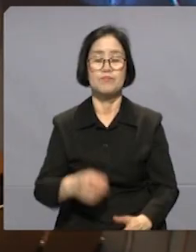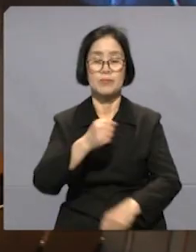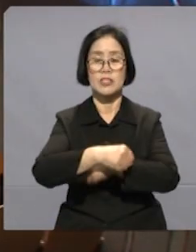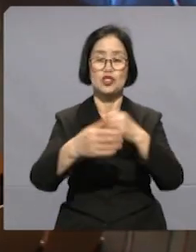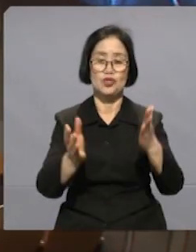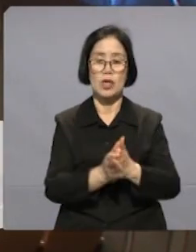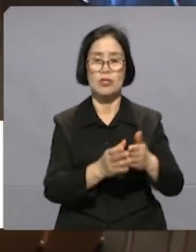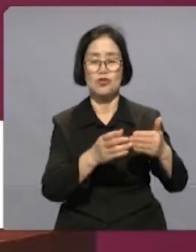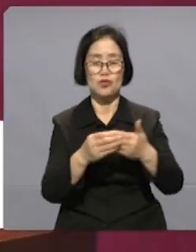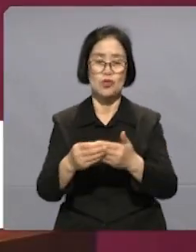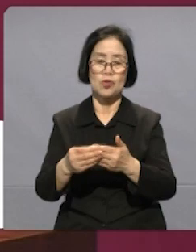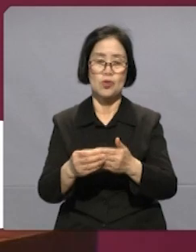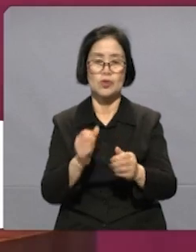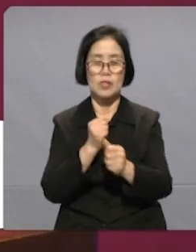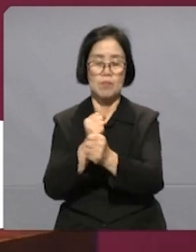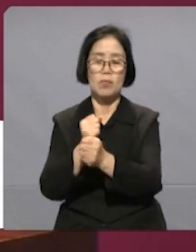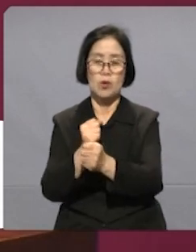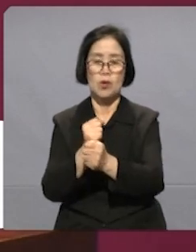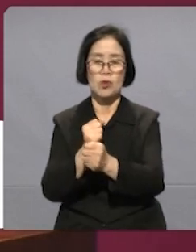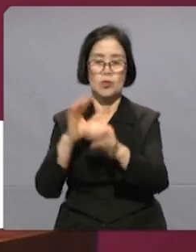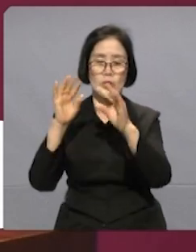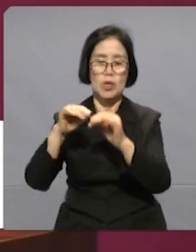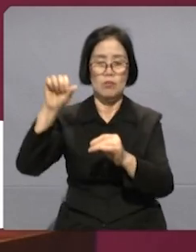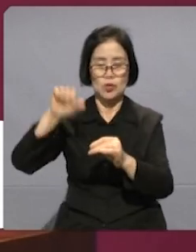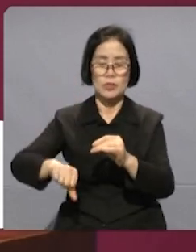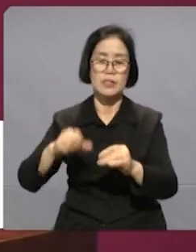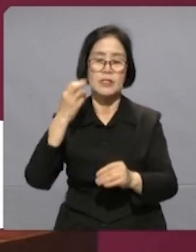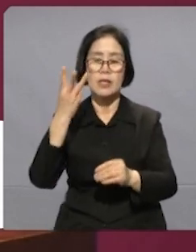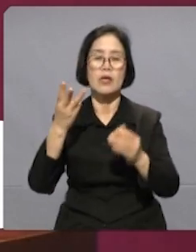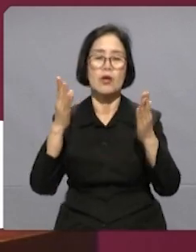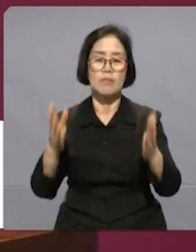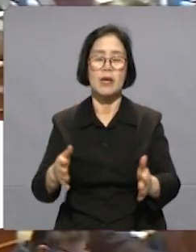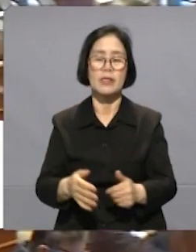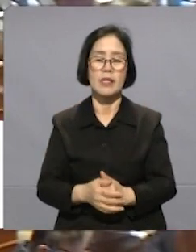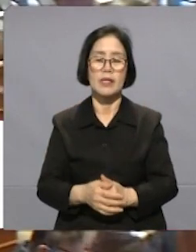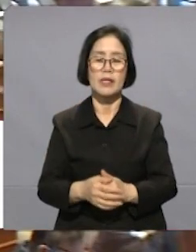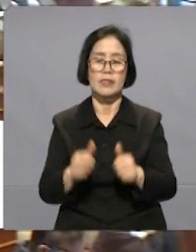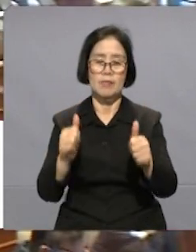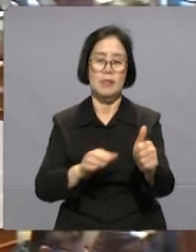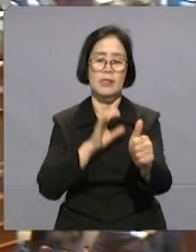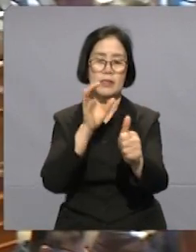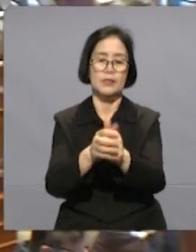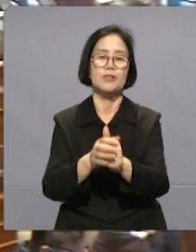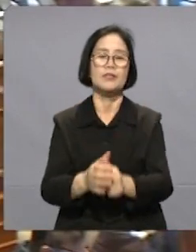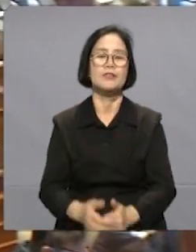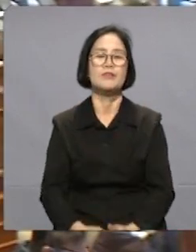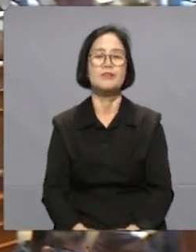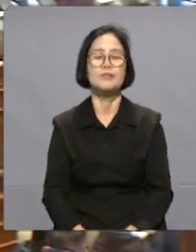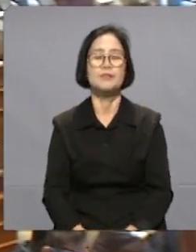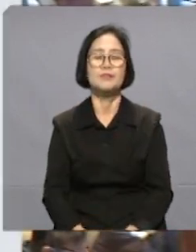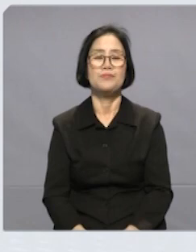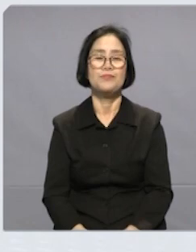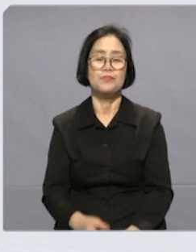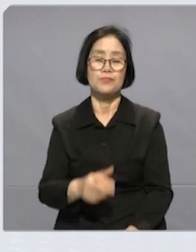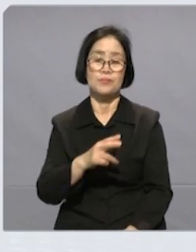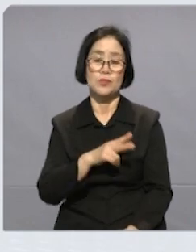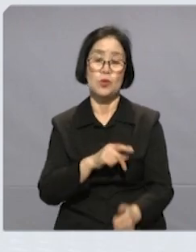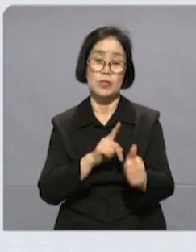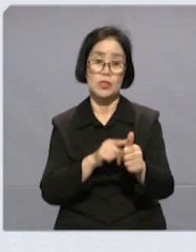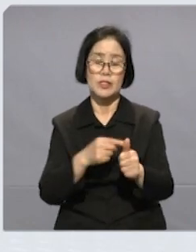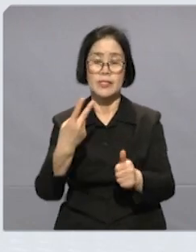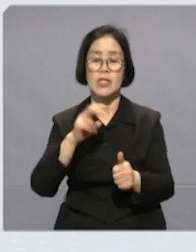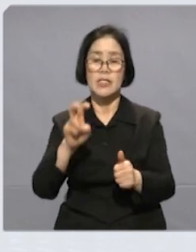더불어민주당 주도로 체포동의안이 부결된 지 3개월 만에 노웅래 의원이 재판에 넘겨졌습니다. 노 의원은